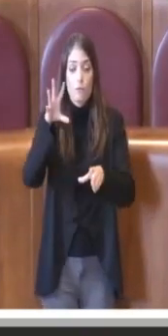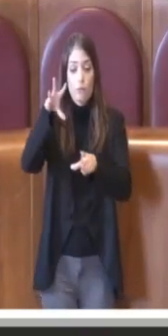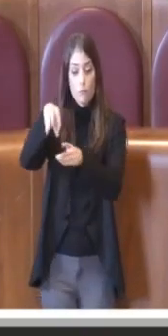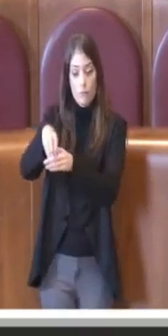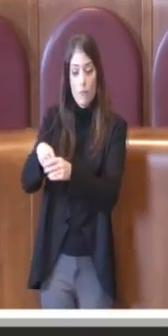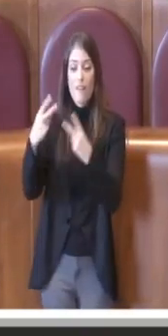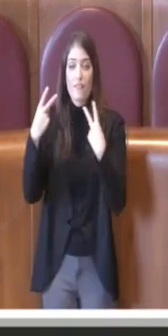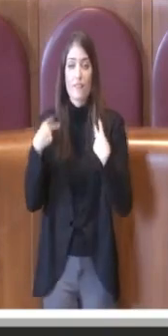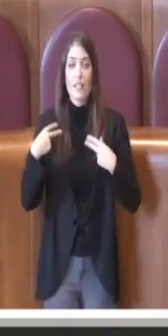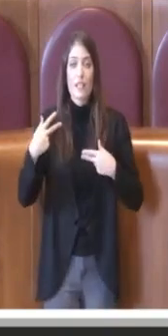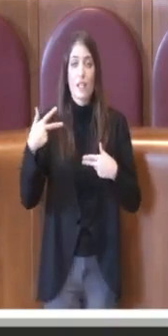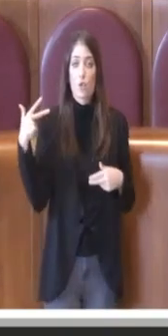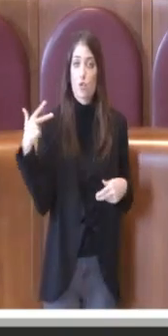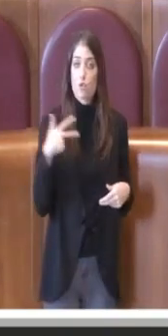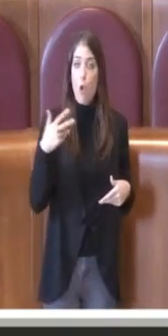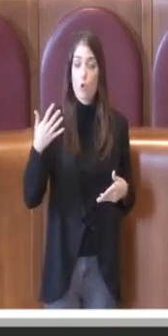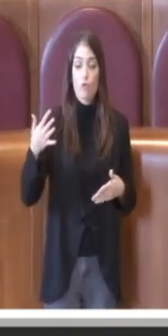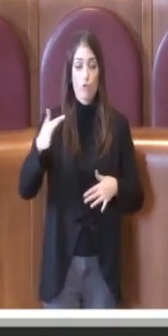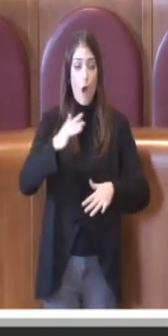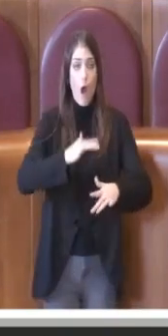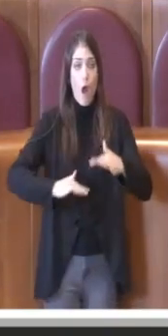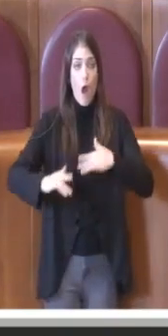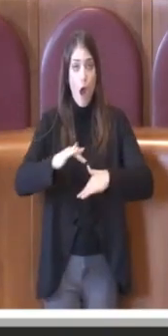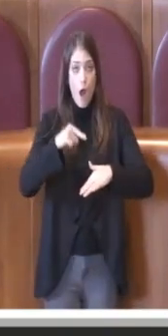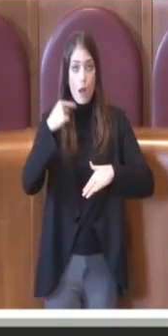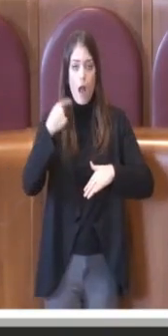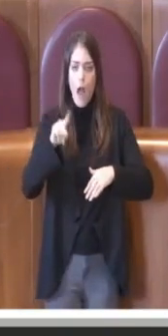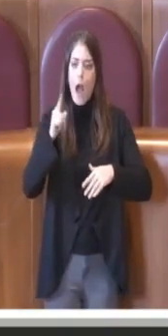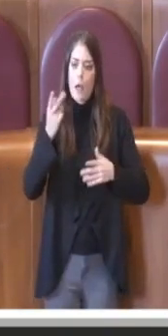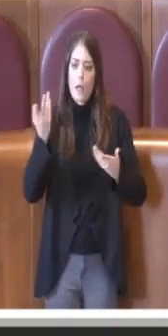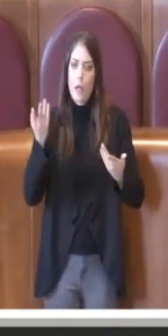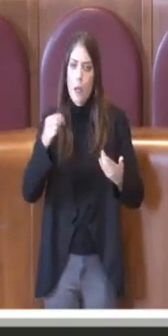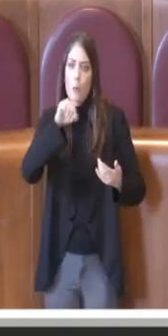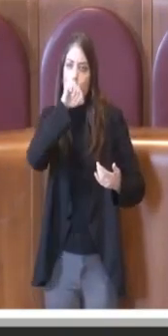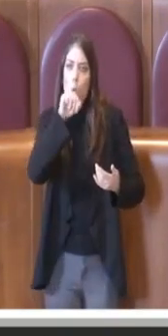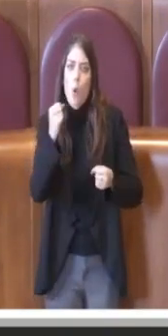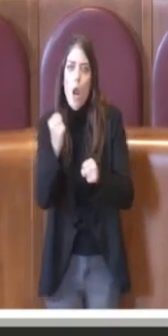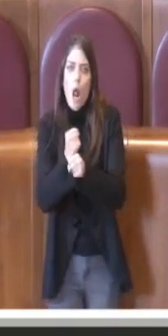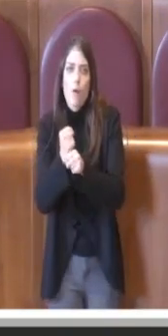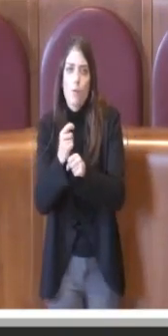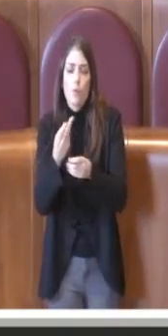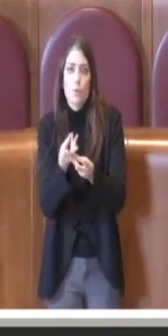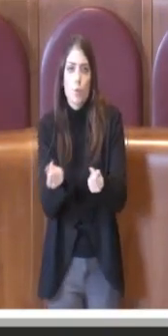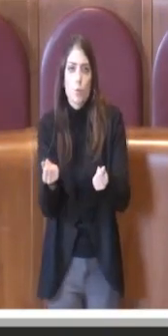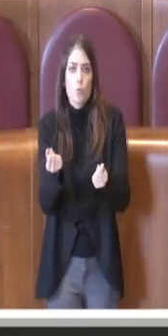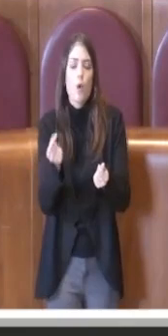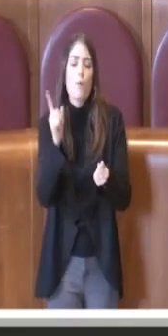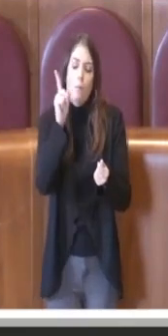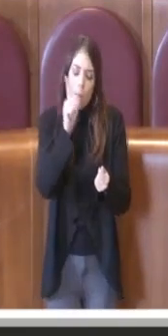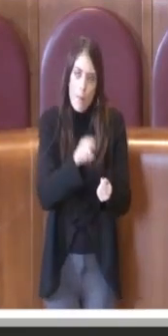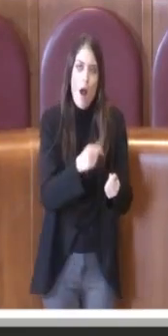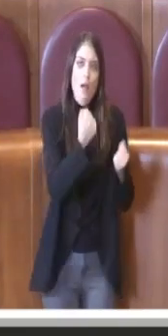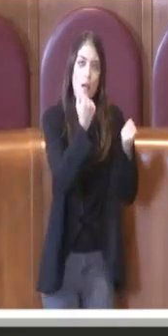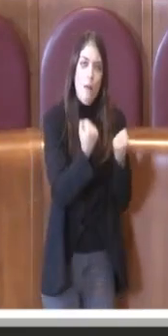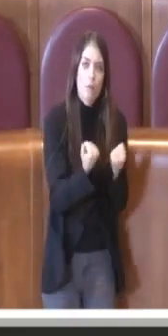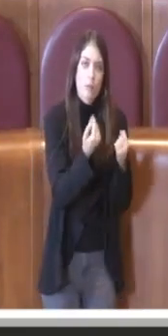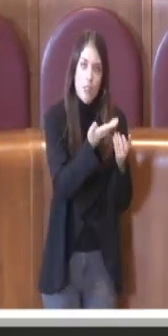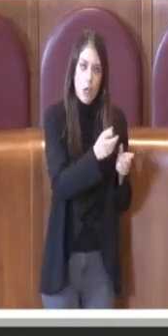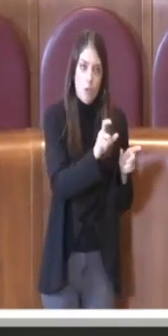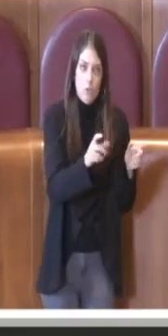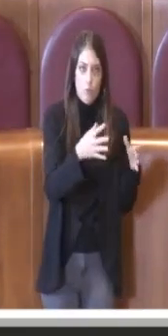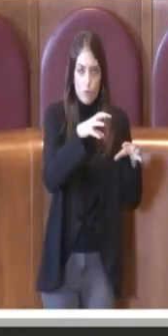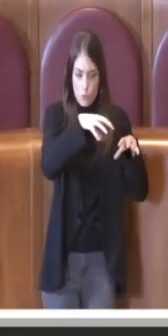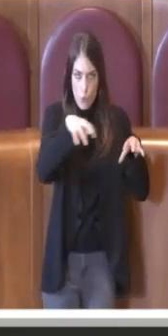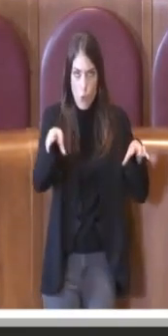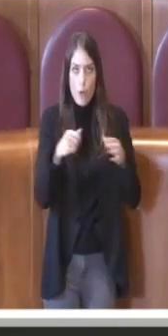nella vita sociale anche attraverso le soluzioni lavorative oltre che le soluzioni abitative. Quindi io, ringraziando